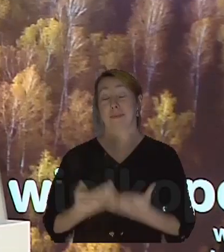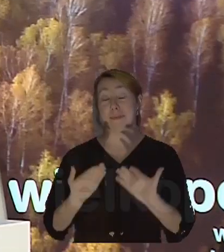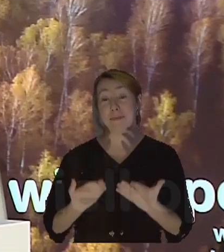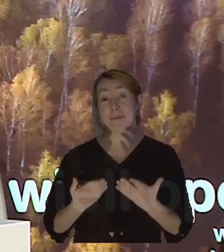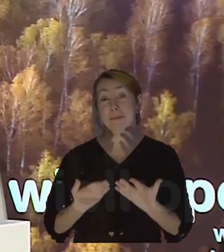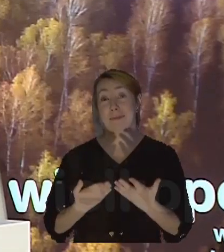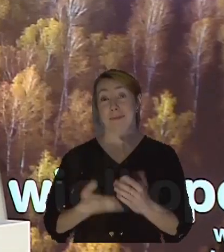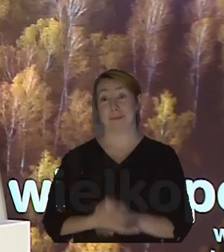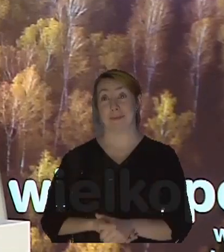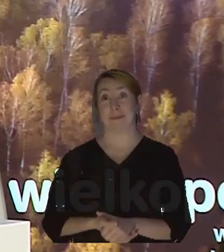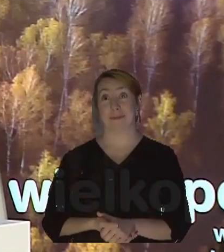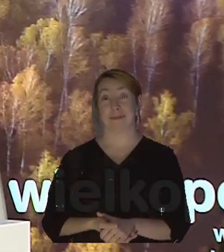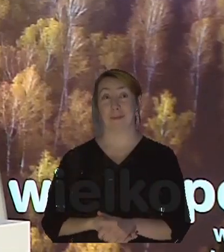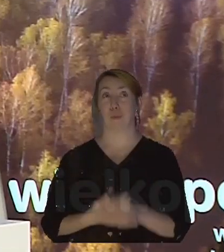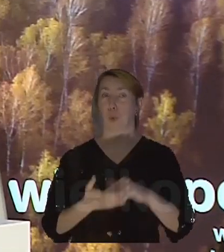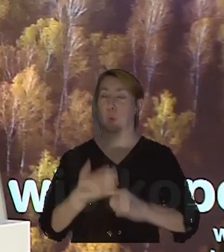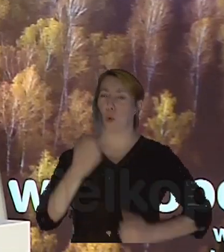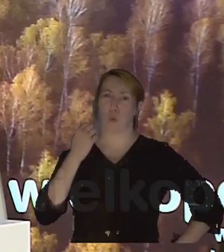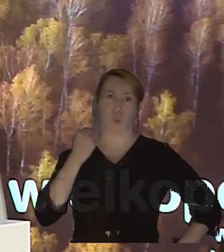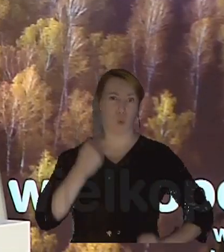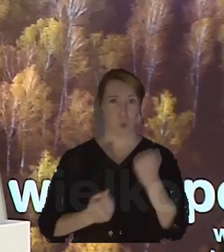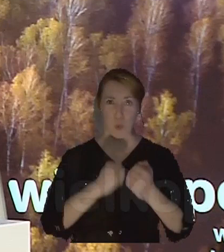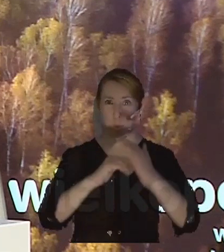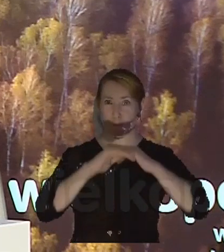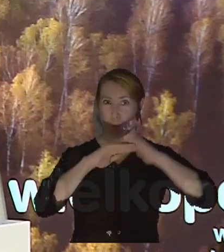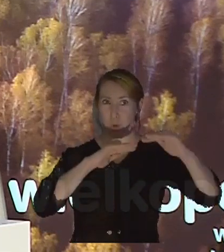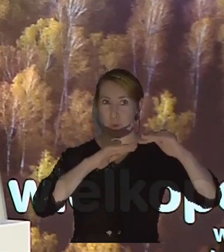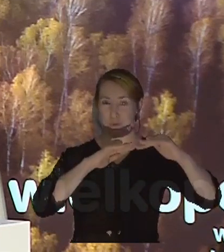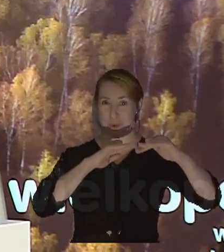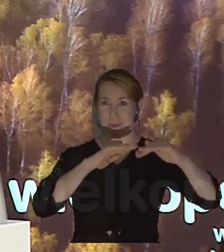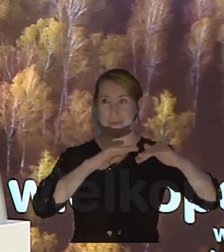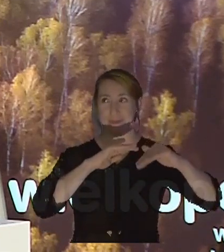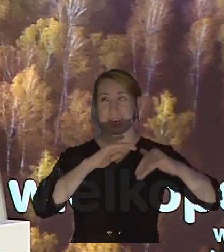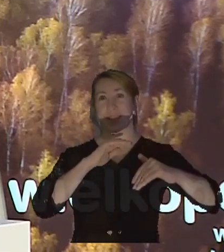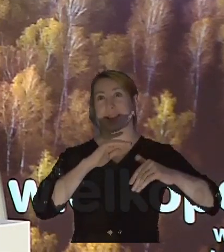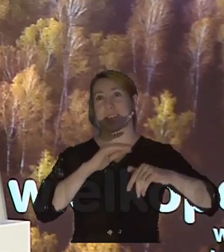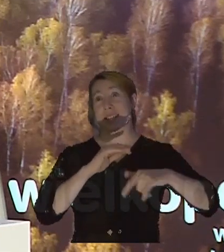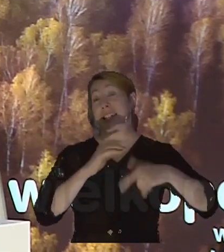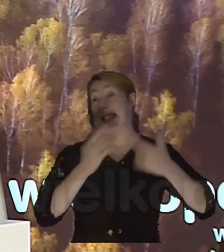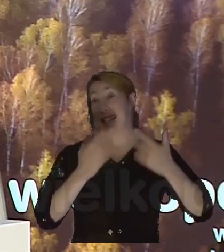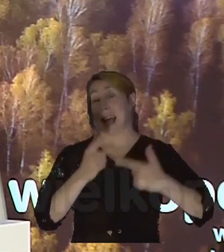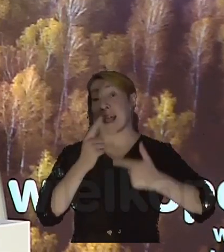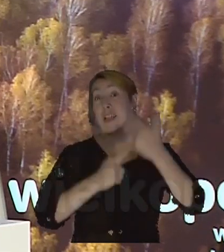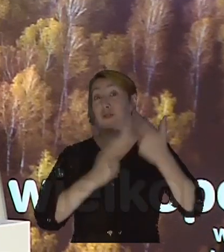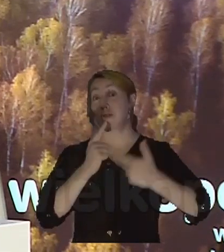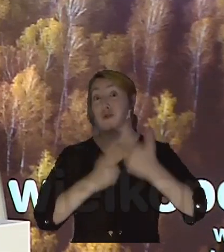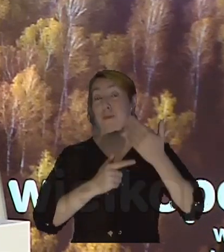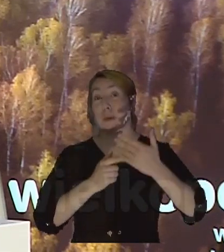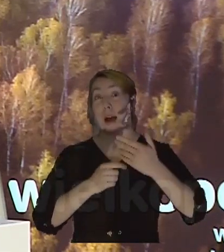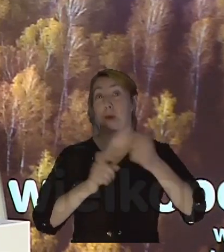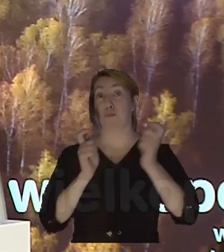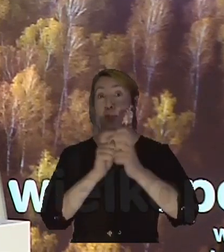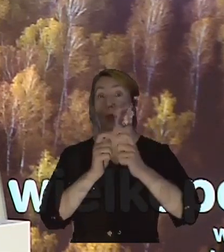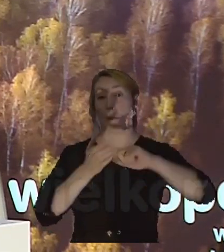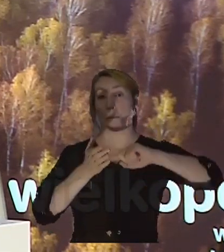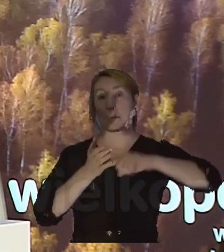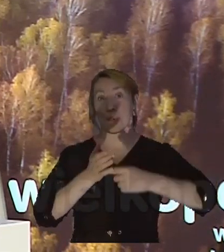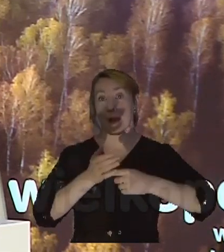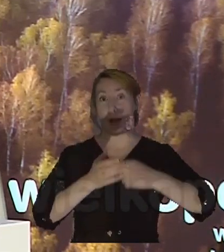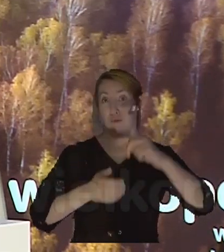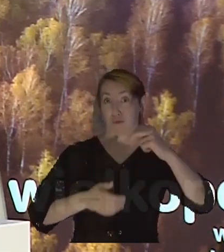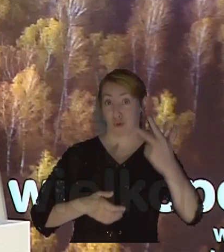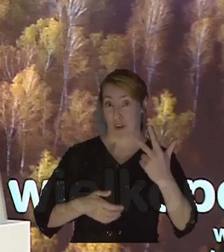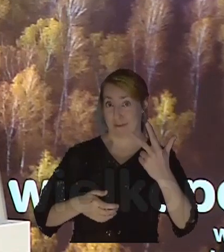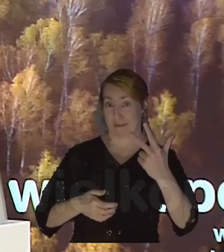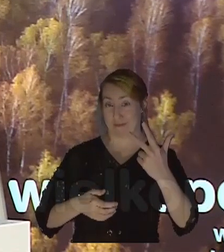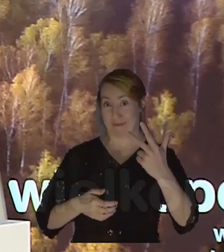to najtrudniejszy poziom, najtrudniejszy, zatem liczbę punktów mnożymy przez 3,